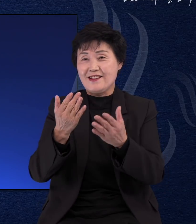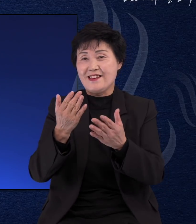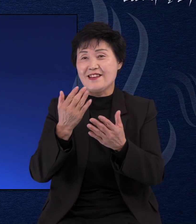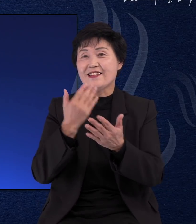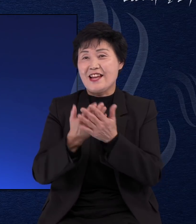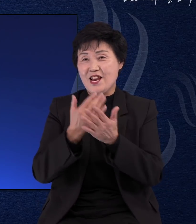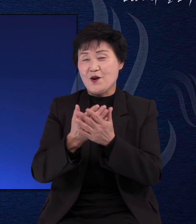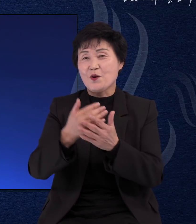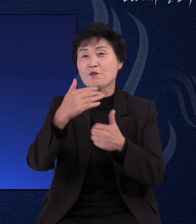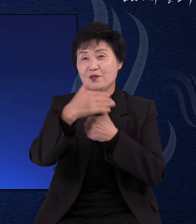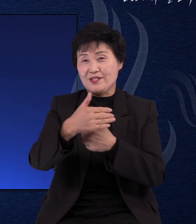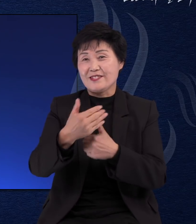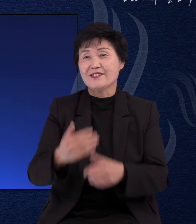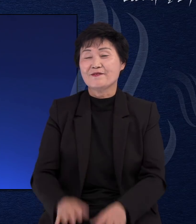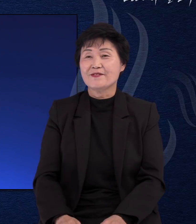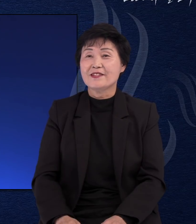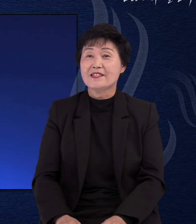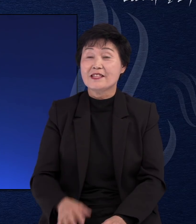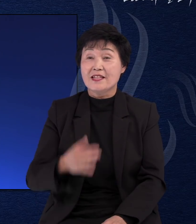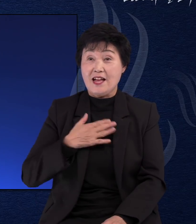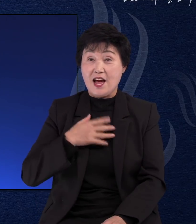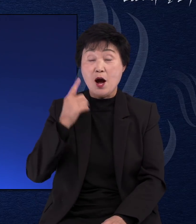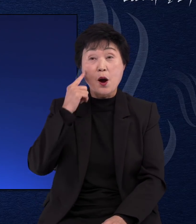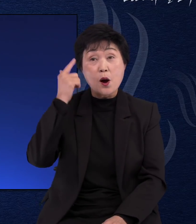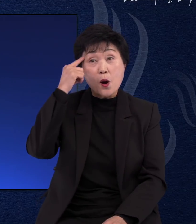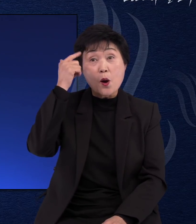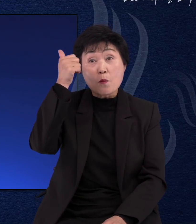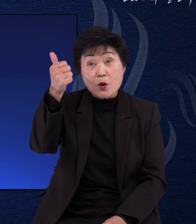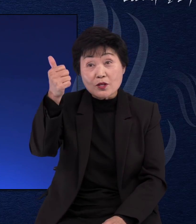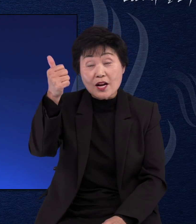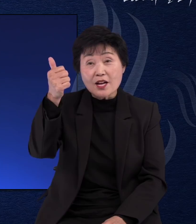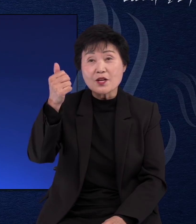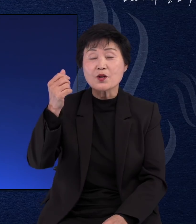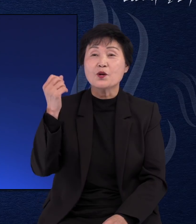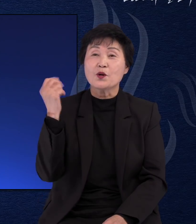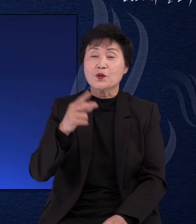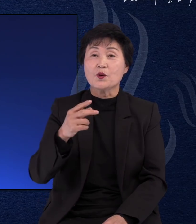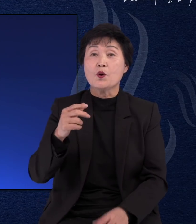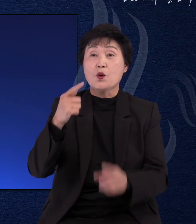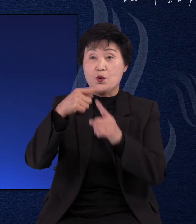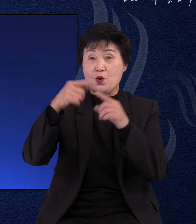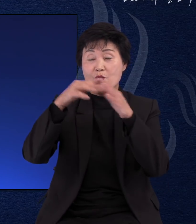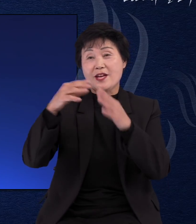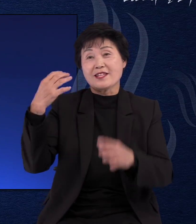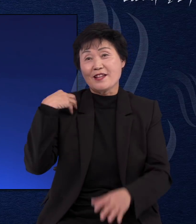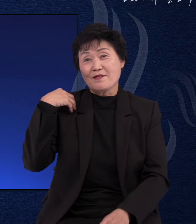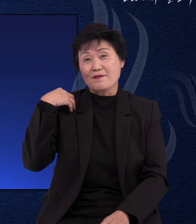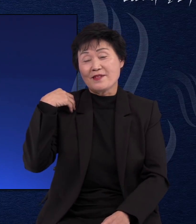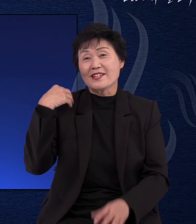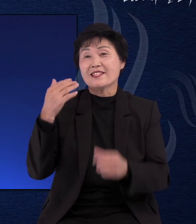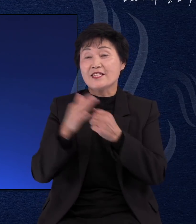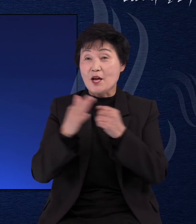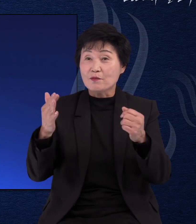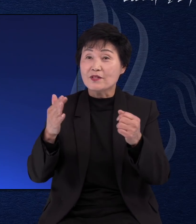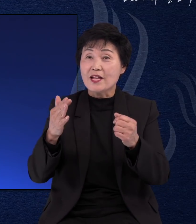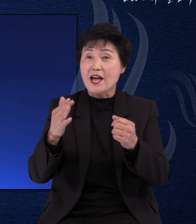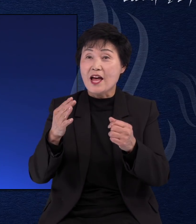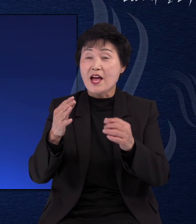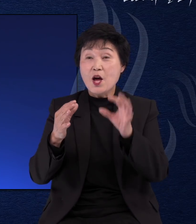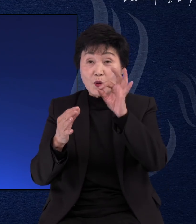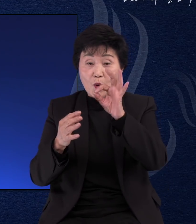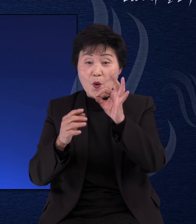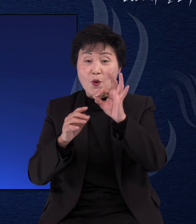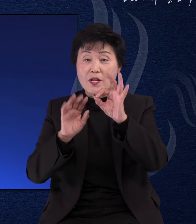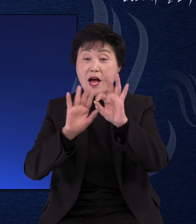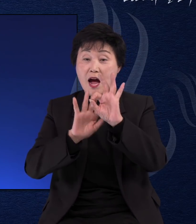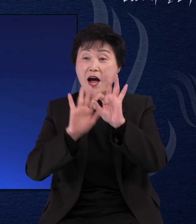근데 말씀드렸다시피 저는 목사이고 지역교회를 담임하고 있는 목사다 보니까 동전의 양면처럼 저의